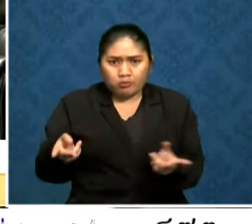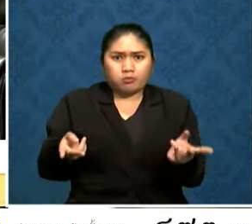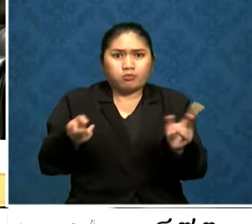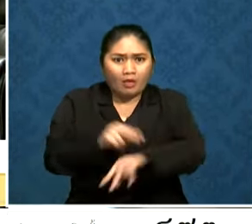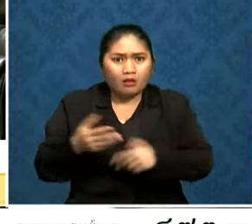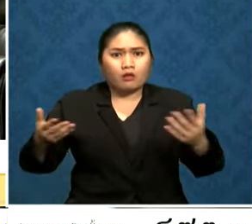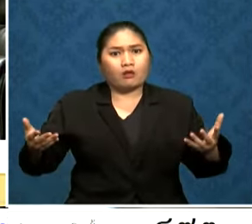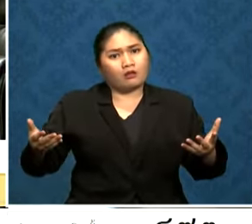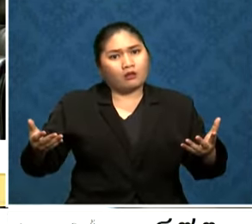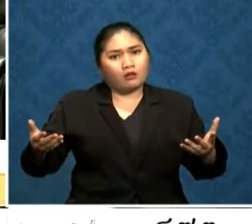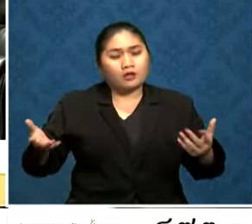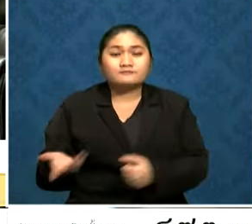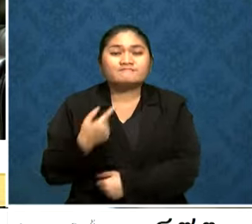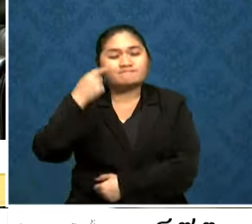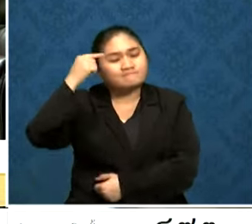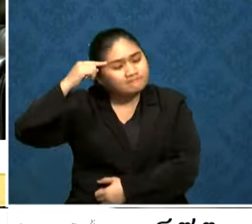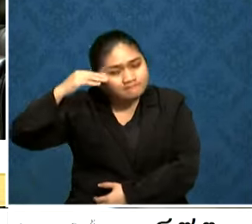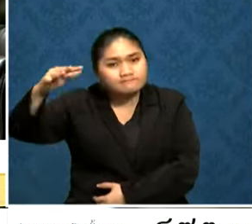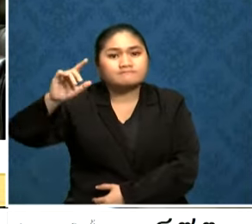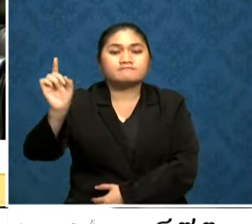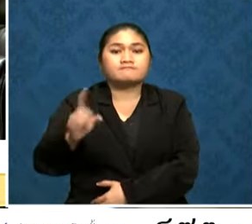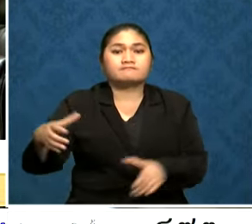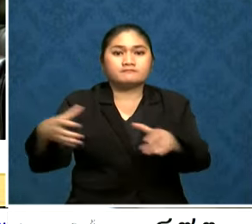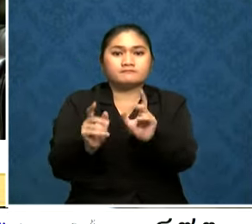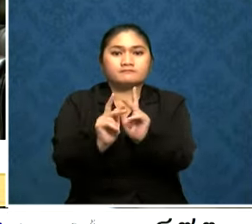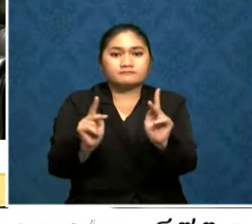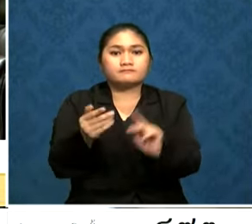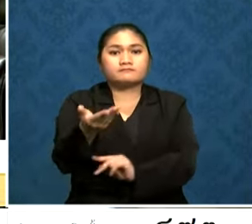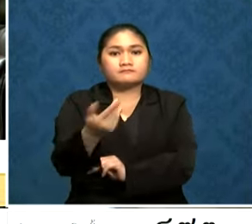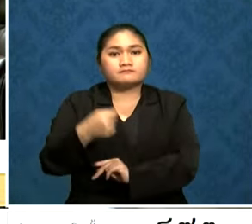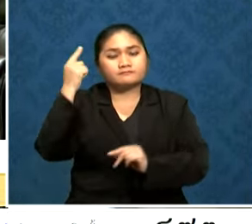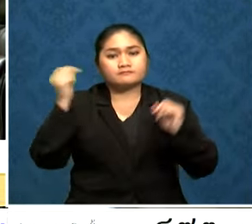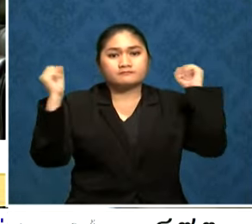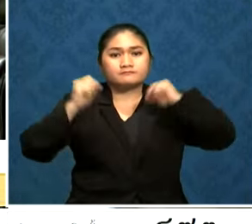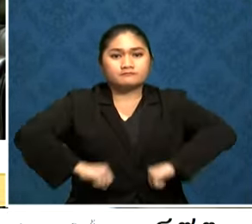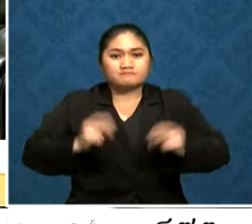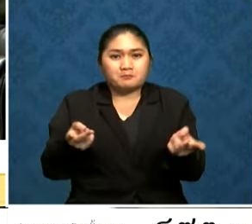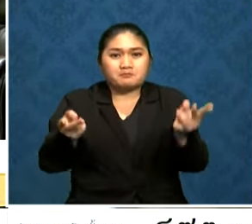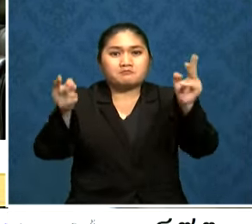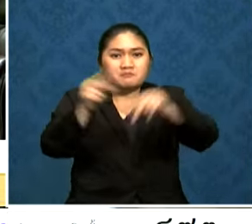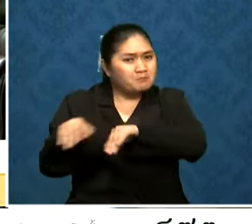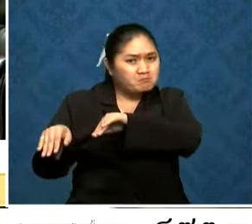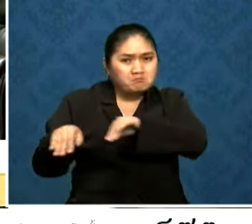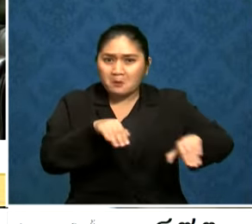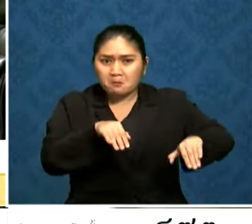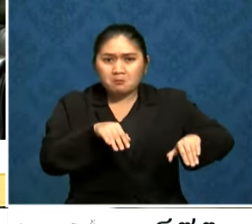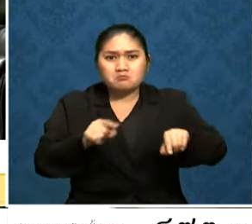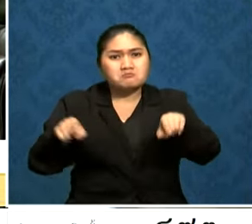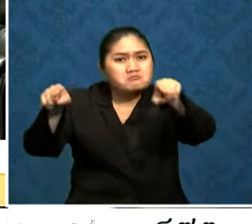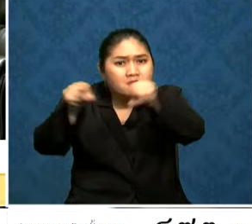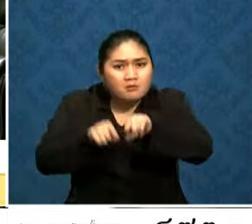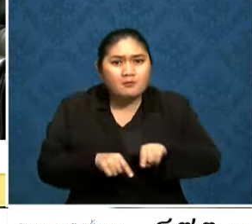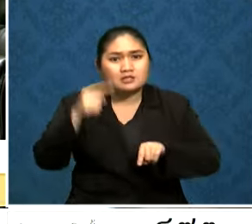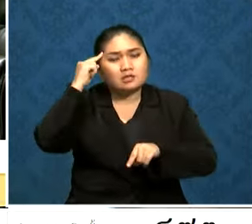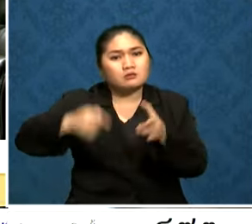าแต่ผมกหวงนะครับว่ากรรมธิการใส่วขวุธธษภาที่ตดสใจกลับรมกอย่พอมเพแบนี้จะมีเหุผลใน